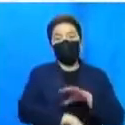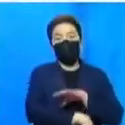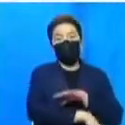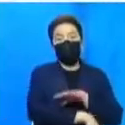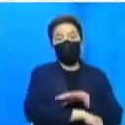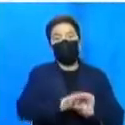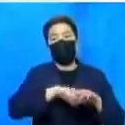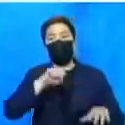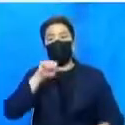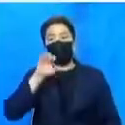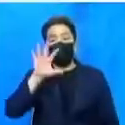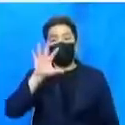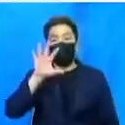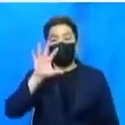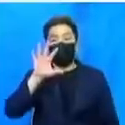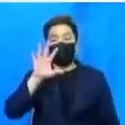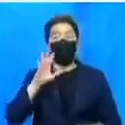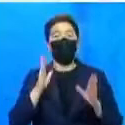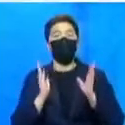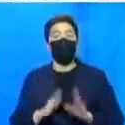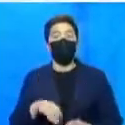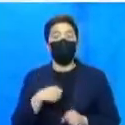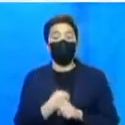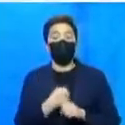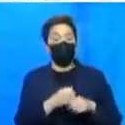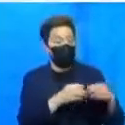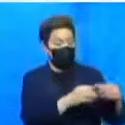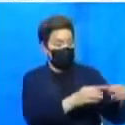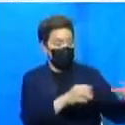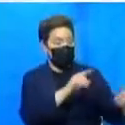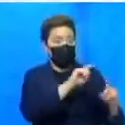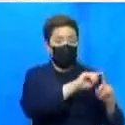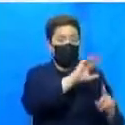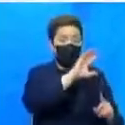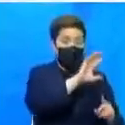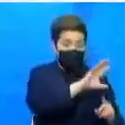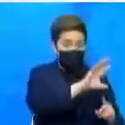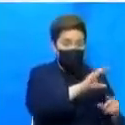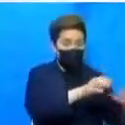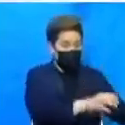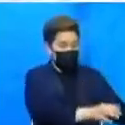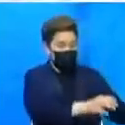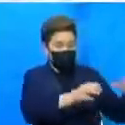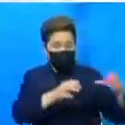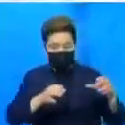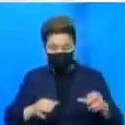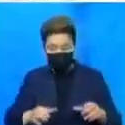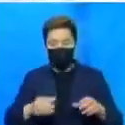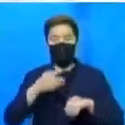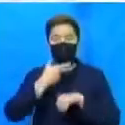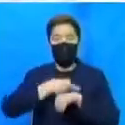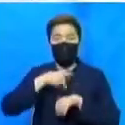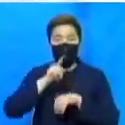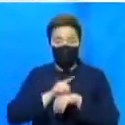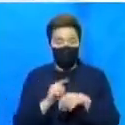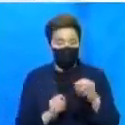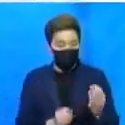5พนักงานนำกล่องลูกบอลยางหมายเลข5มาให้ประธานกรรมการได้ตรวจสอบค่ะ